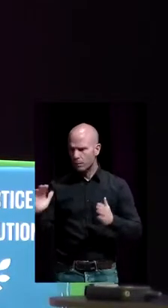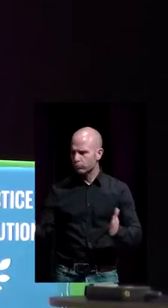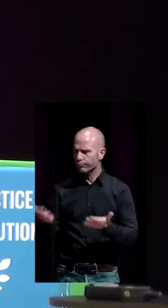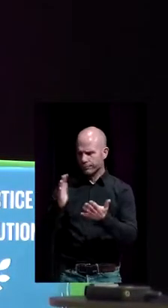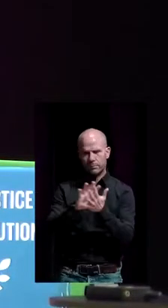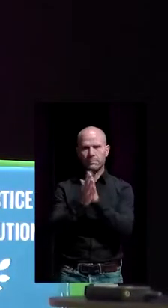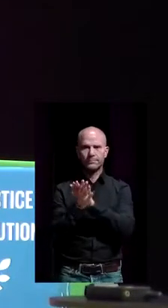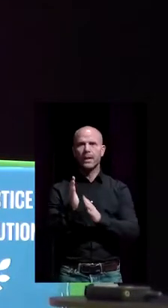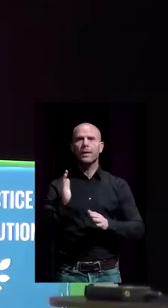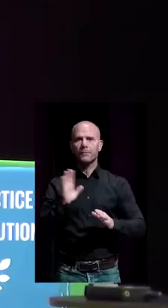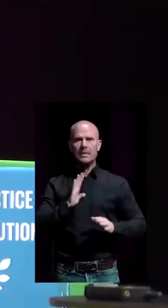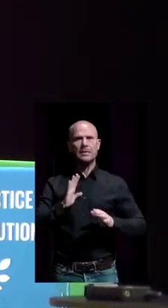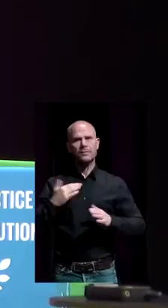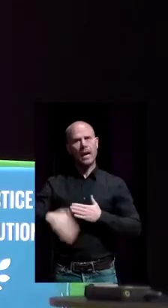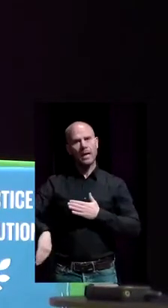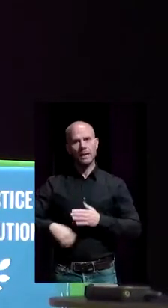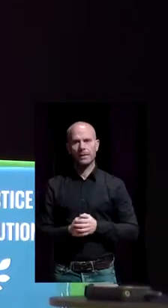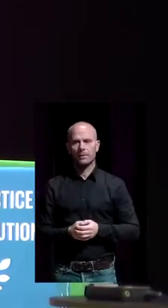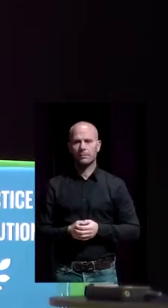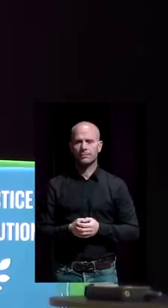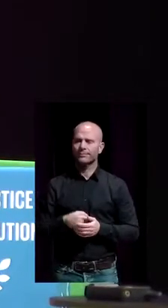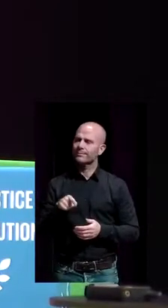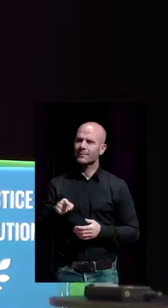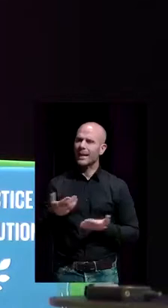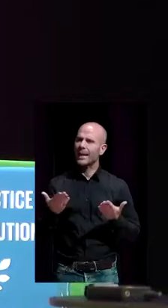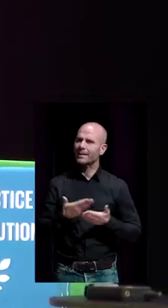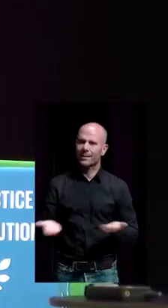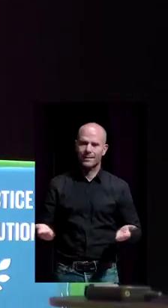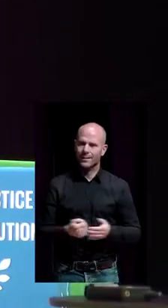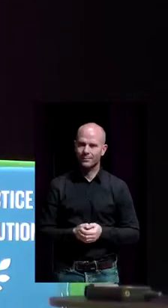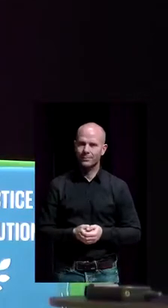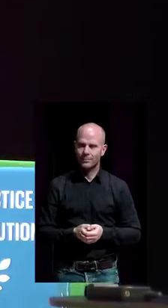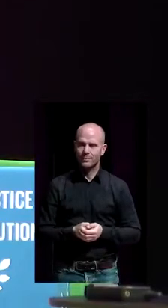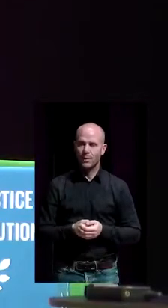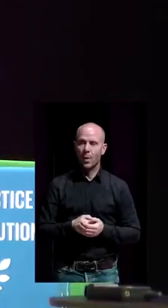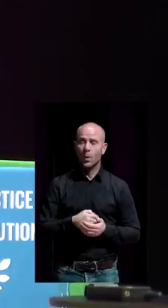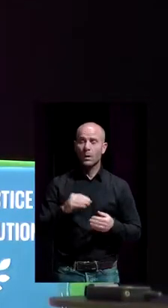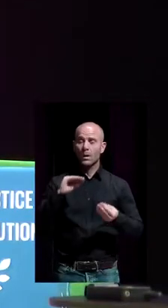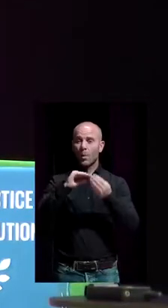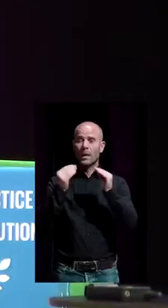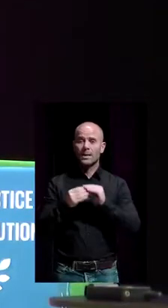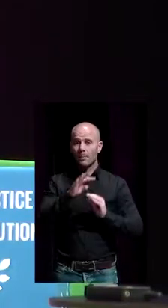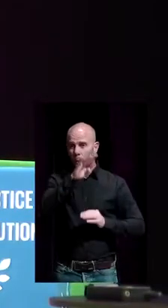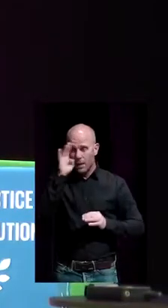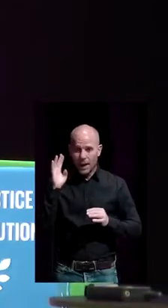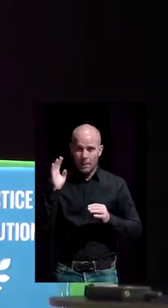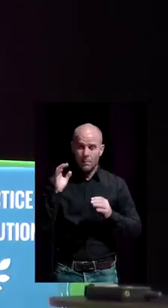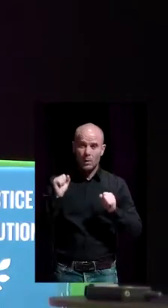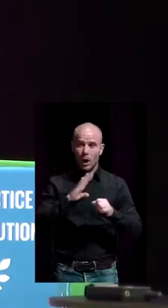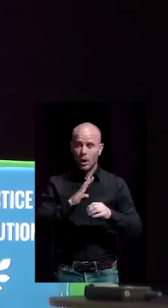verklighet. Det här är komplext och komplexa problem kräver komplexa lösningar som vi måste